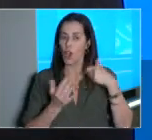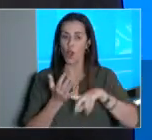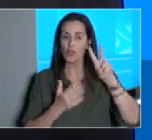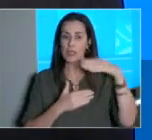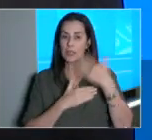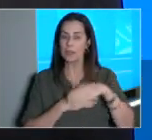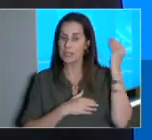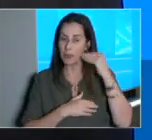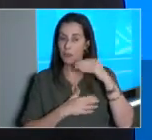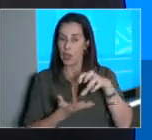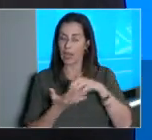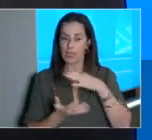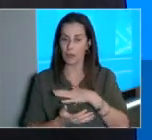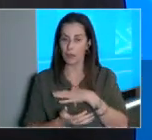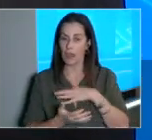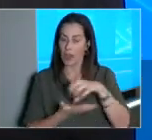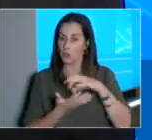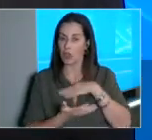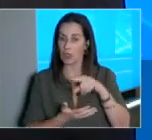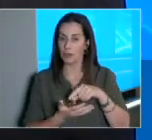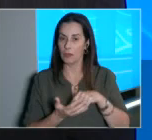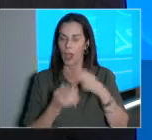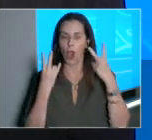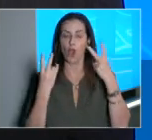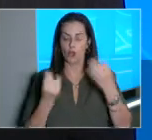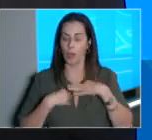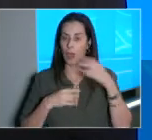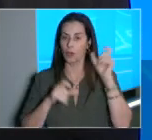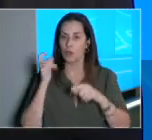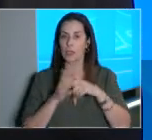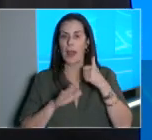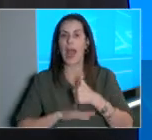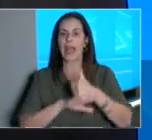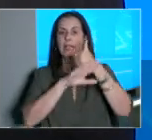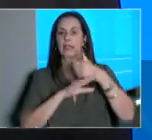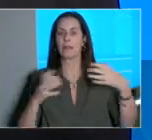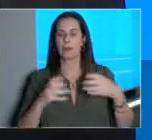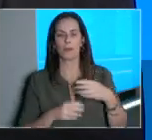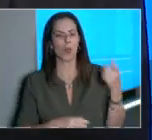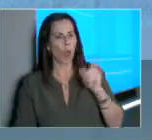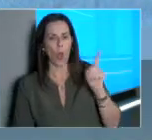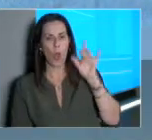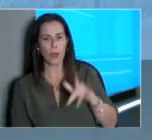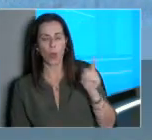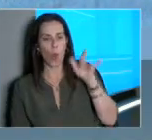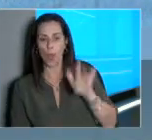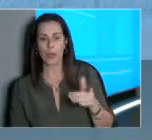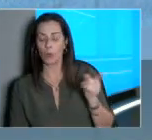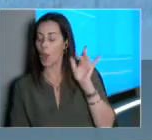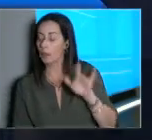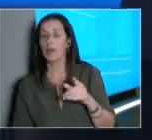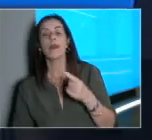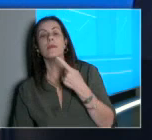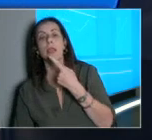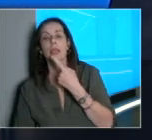חודשיים סיימתי סמינר של הרכזים שלי. הרכזים שלי זה בבת עינינו, זה אנשים שאמורים להנהיג את המחנה. הוא לא מגנה אותה. לא, הוא לא מגנה,